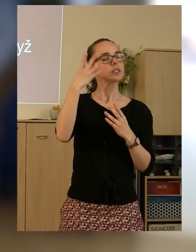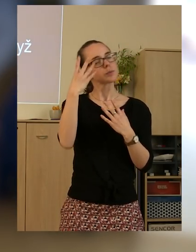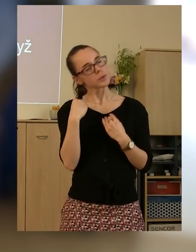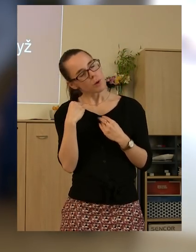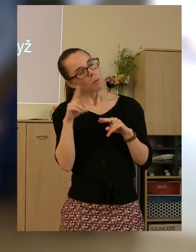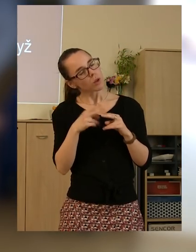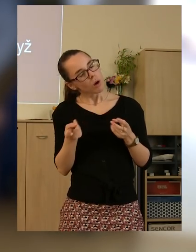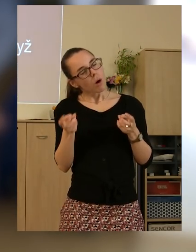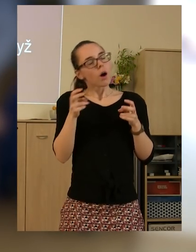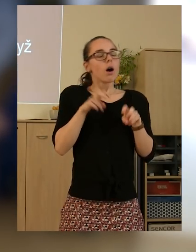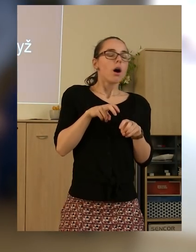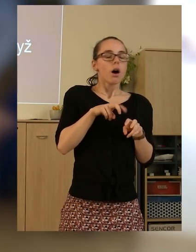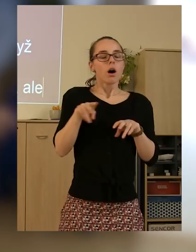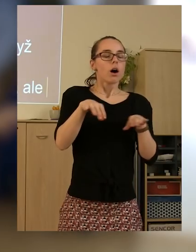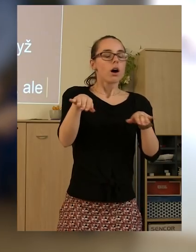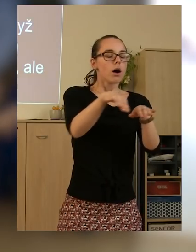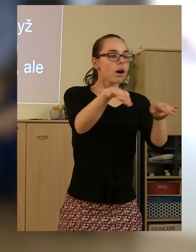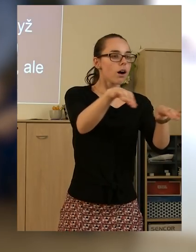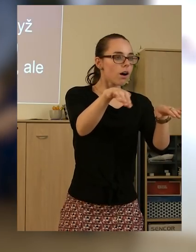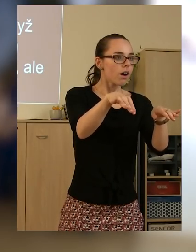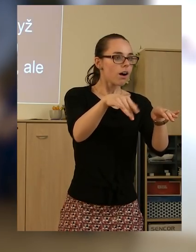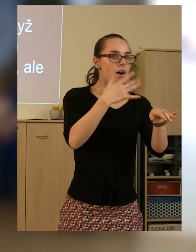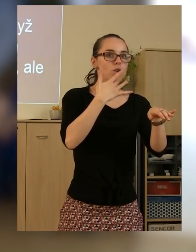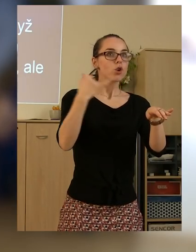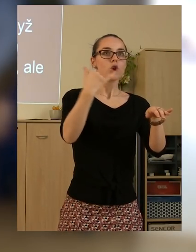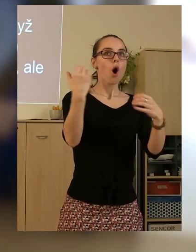přitom spělý půdobně má jako v moci.